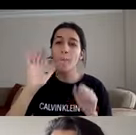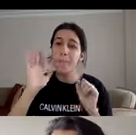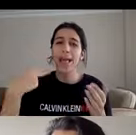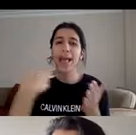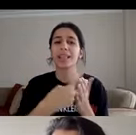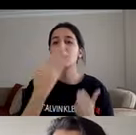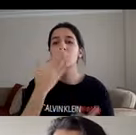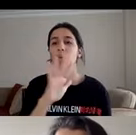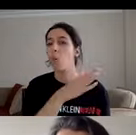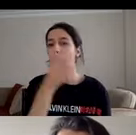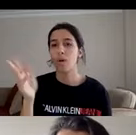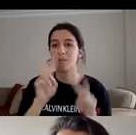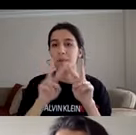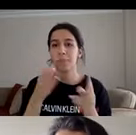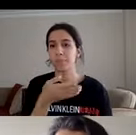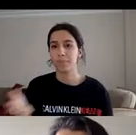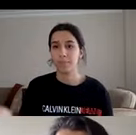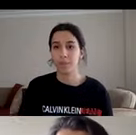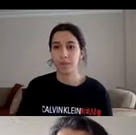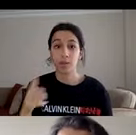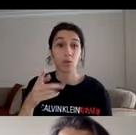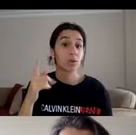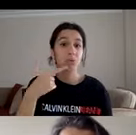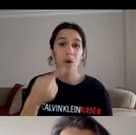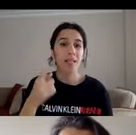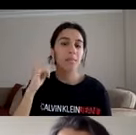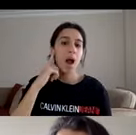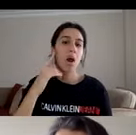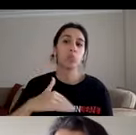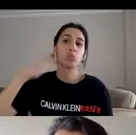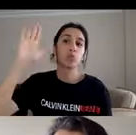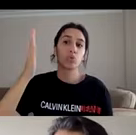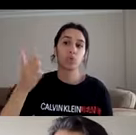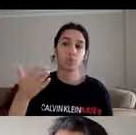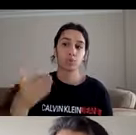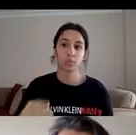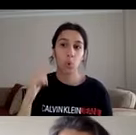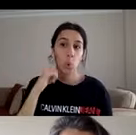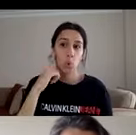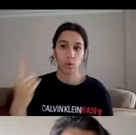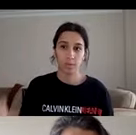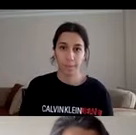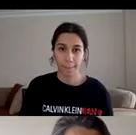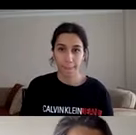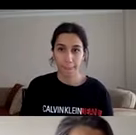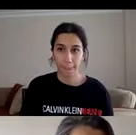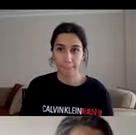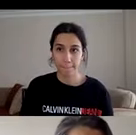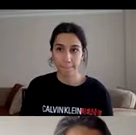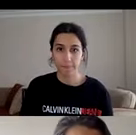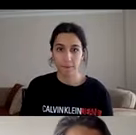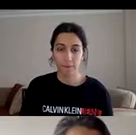koymayan çok fazla platform var ve bunlar büyük markalar. Önemli işler yapıyorlar. Çok kalabalık